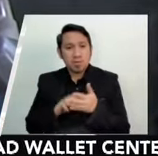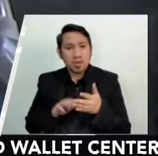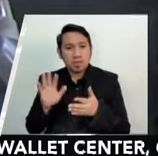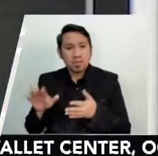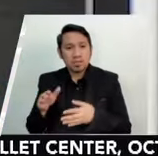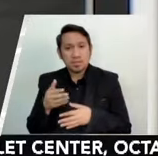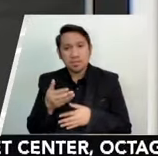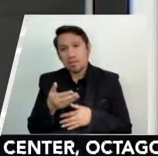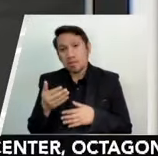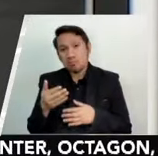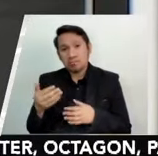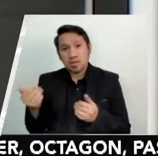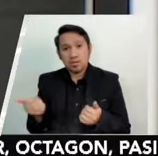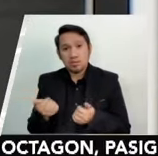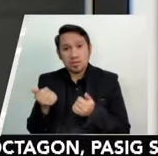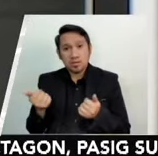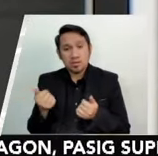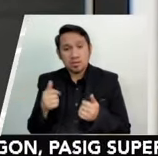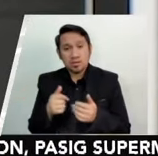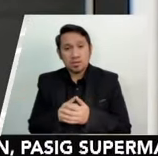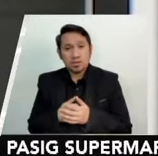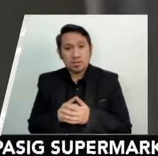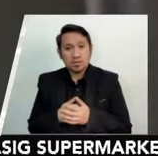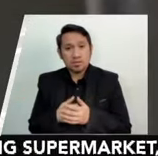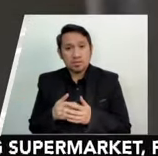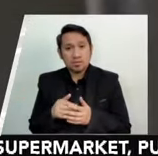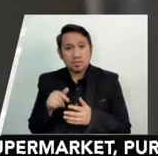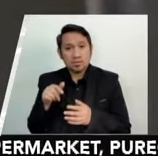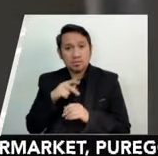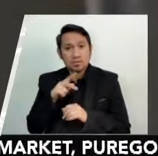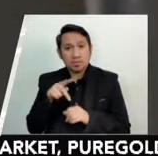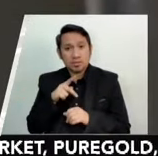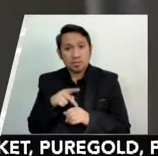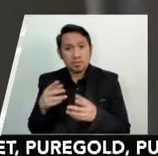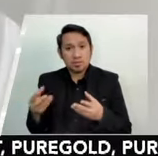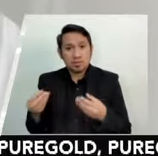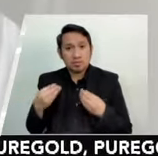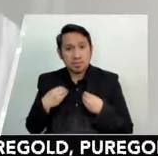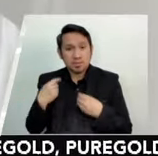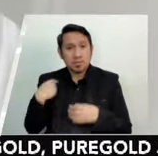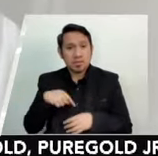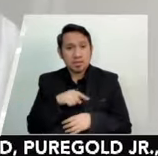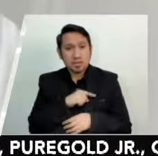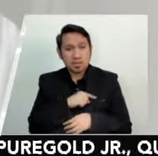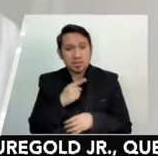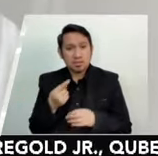ano, dito sa ating bansa ay magdudulot talaga ito ng pagtaas ng